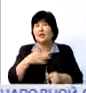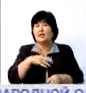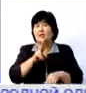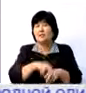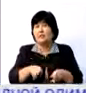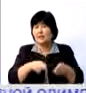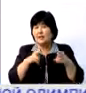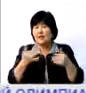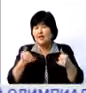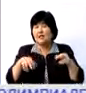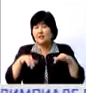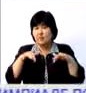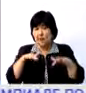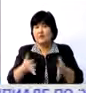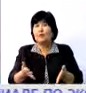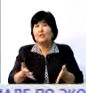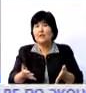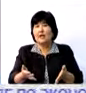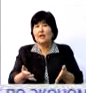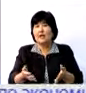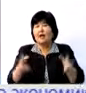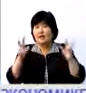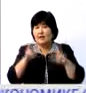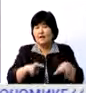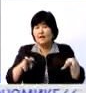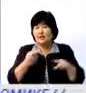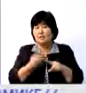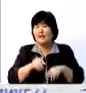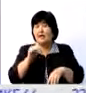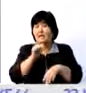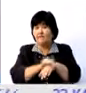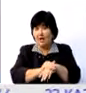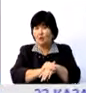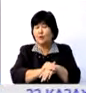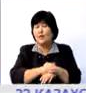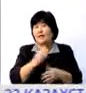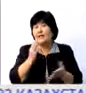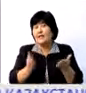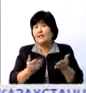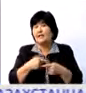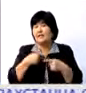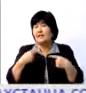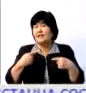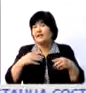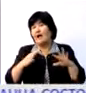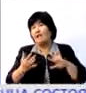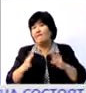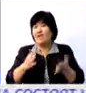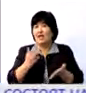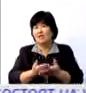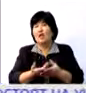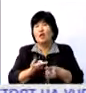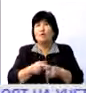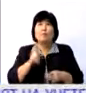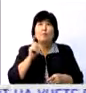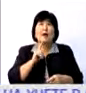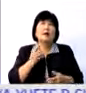выехали. Сейчас проводится расследование по данному факту. Есть несколько версий. Пока я,